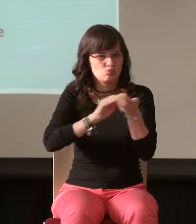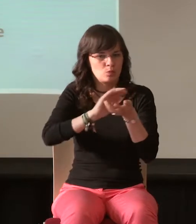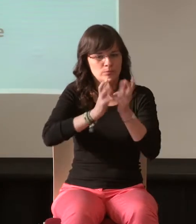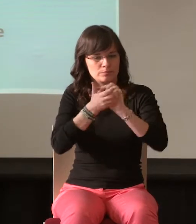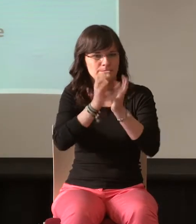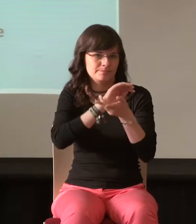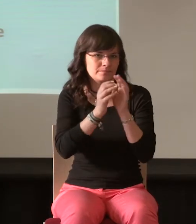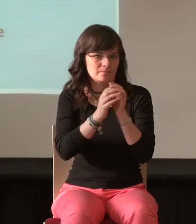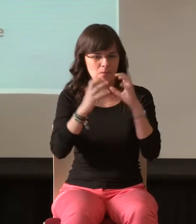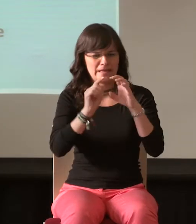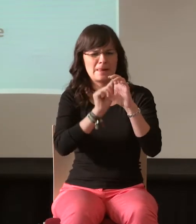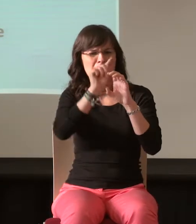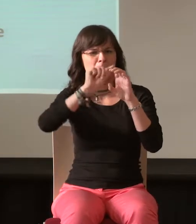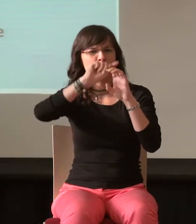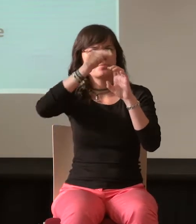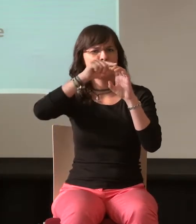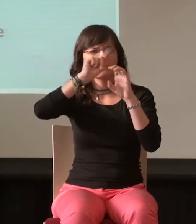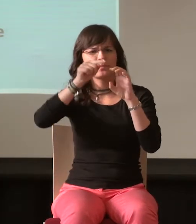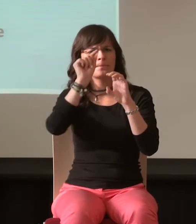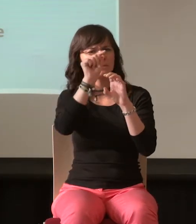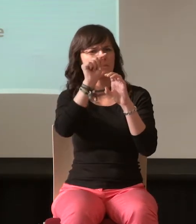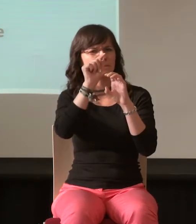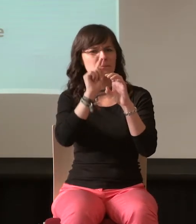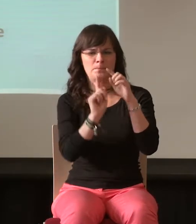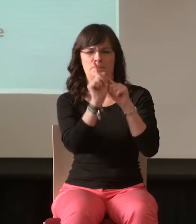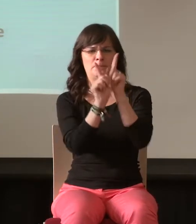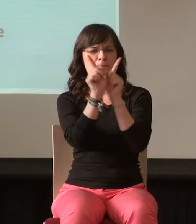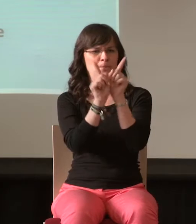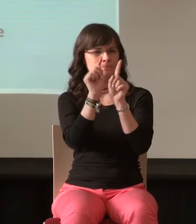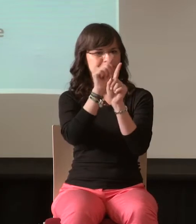diese Noppen hier dran, also diese Igelstarren, die